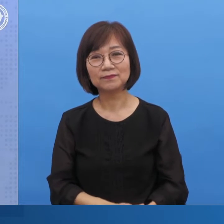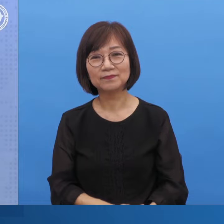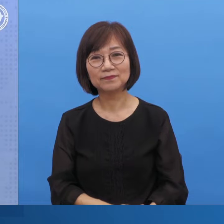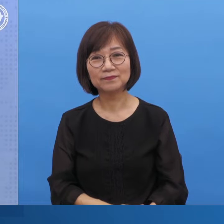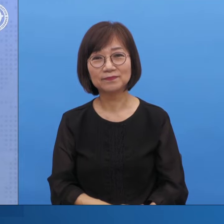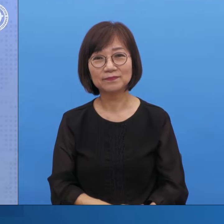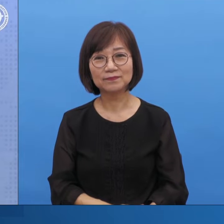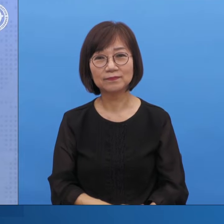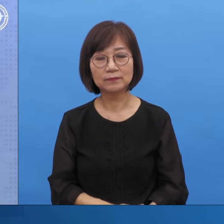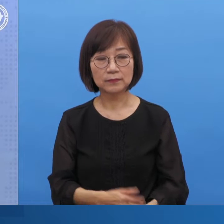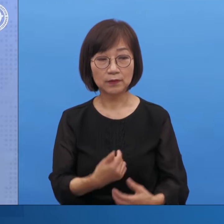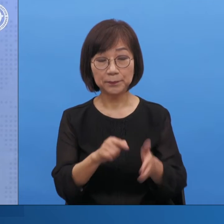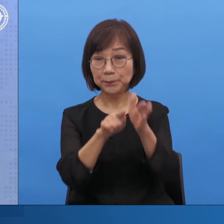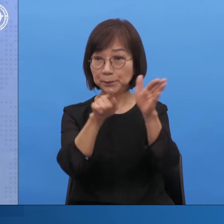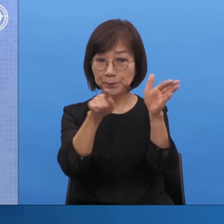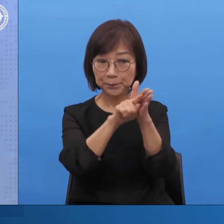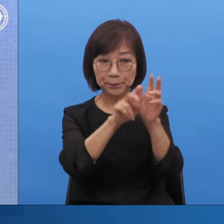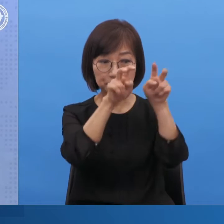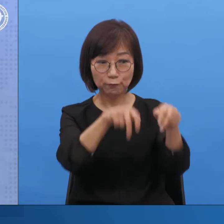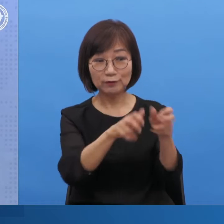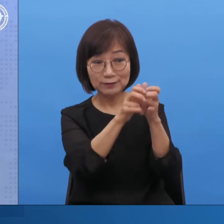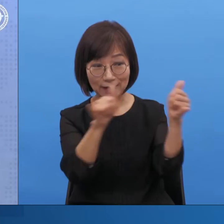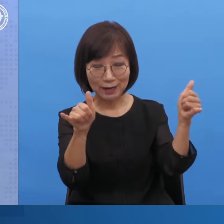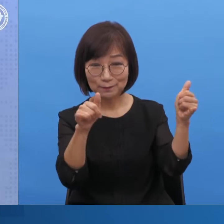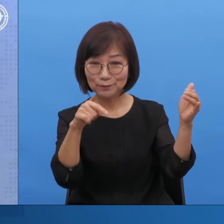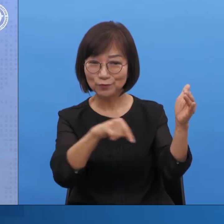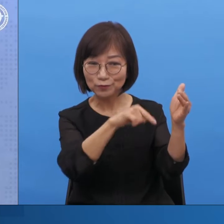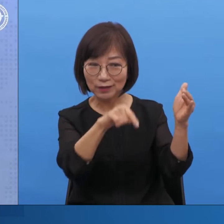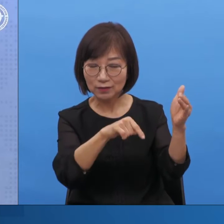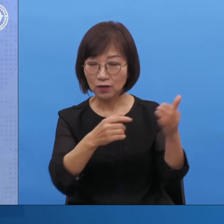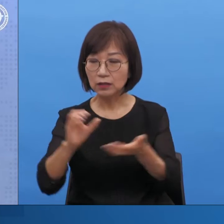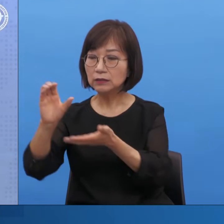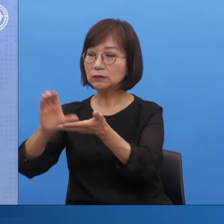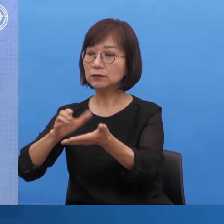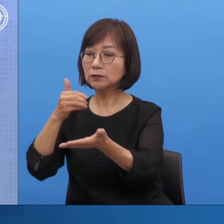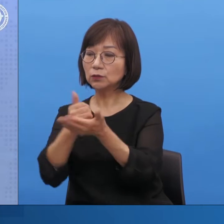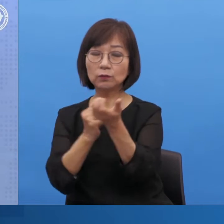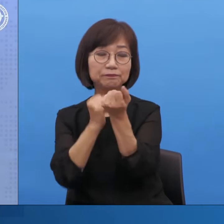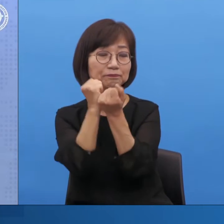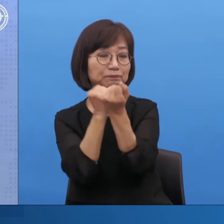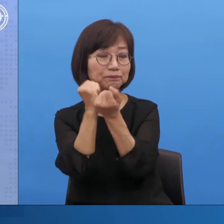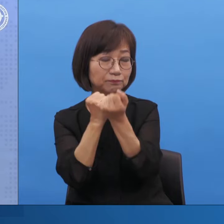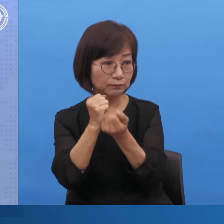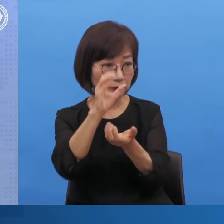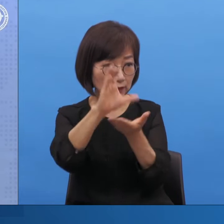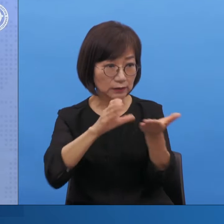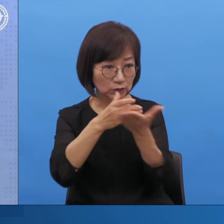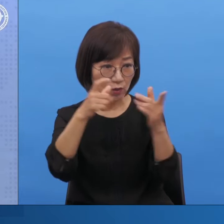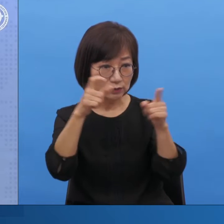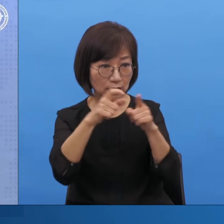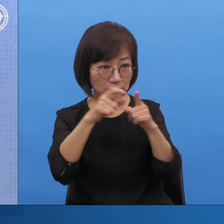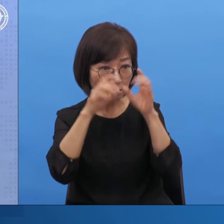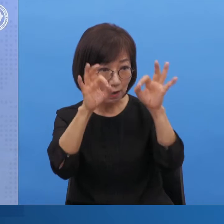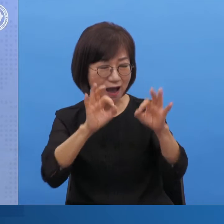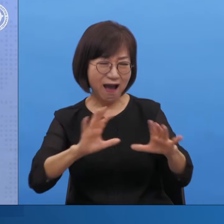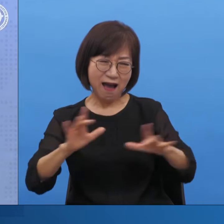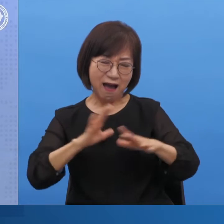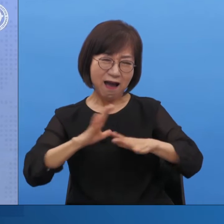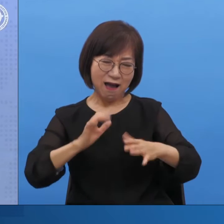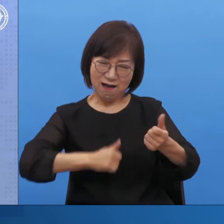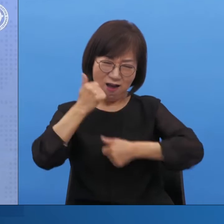그리스도 얘기하면 막 거품 내는 사람 있대. And even amongst the 무서워가지고. unbelievers, they hear the word Christ and they foam in their mouths because they're so afraid.